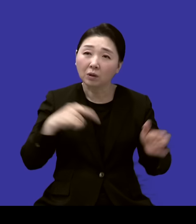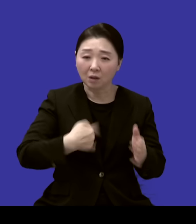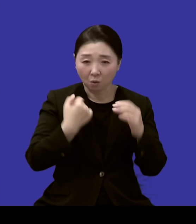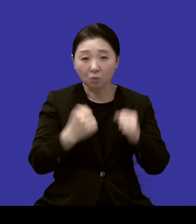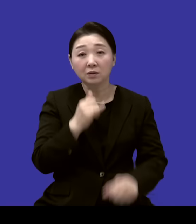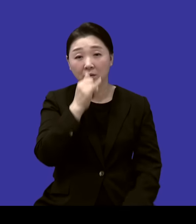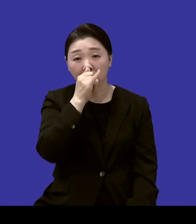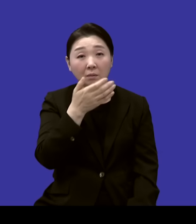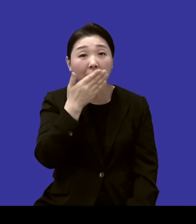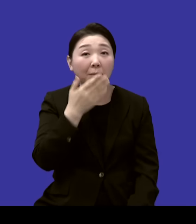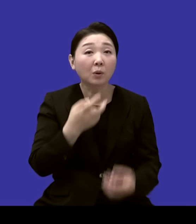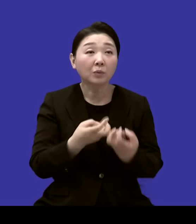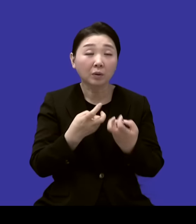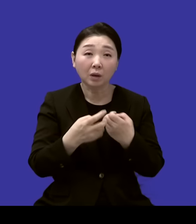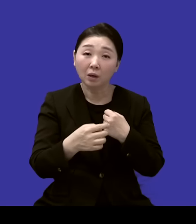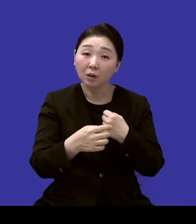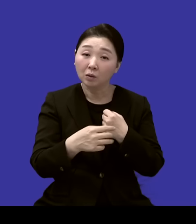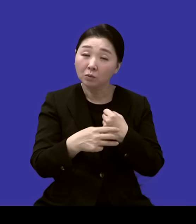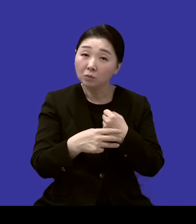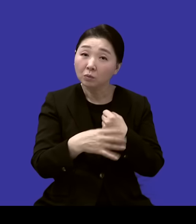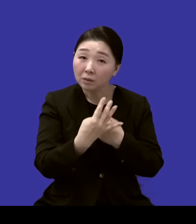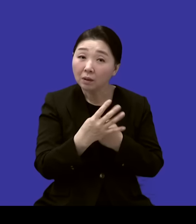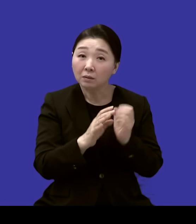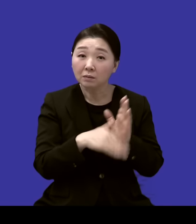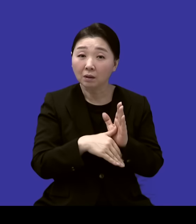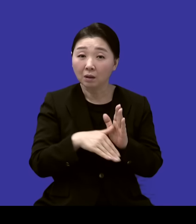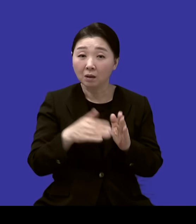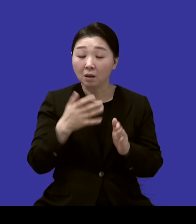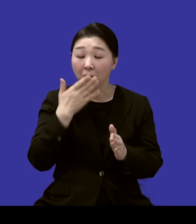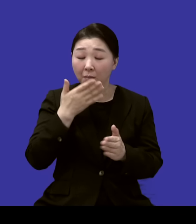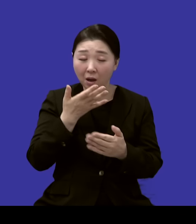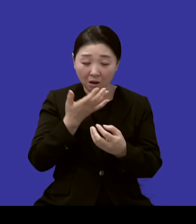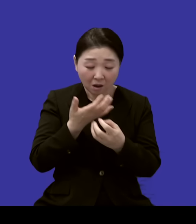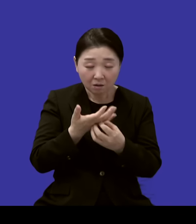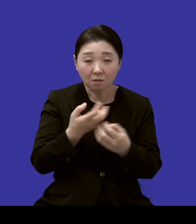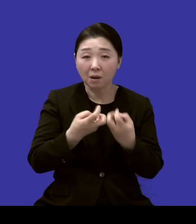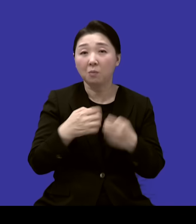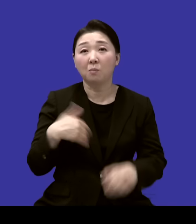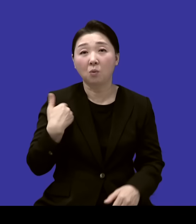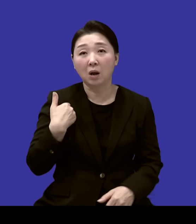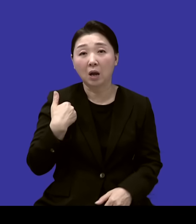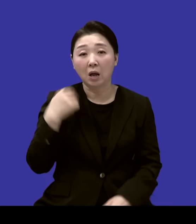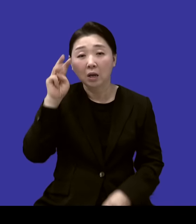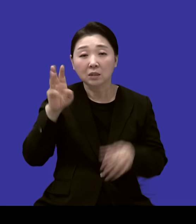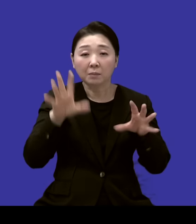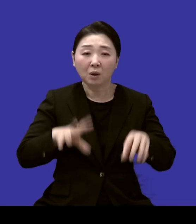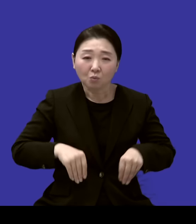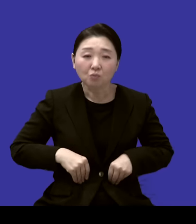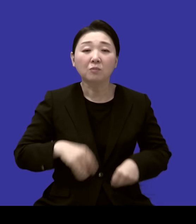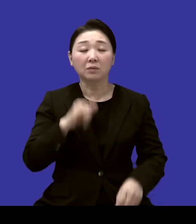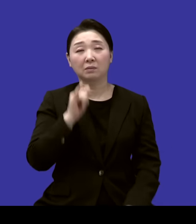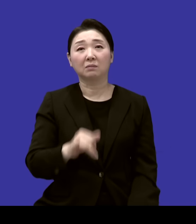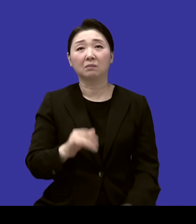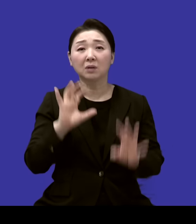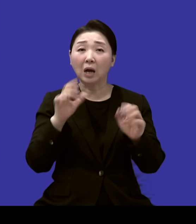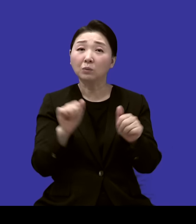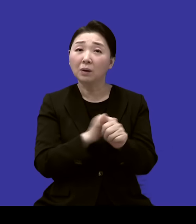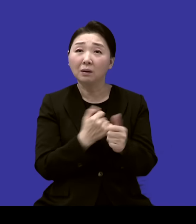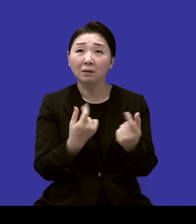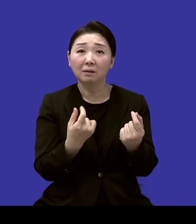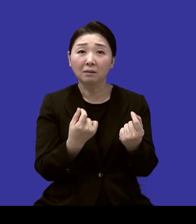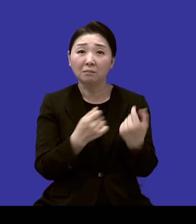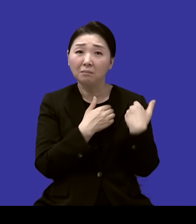네, 그래서 그래서 초등학생 3학년인데 네, 그래서 밥도 제가 하는 방법도 몰라서 막 3일 내내 굶기도 하고 아, 아동 학대잖아요. 그러니까